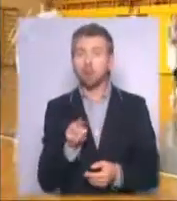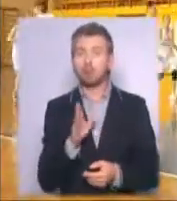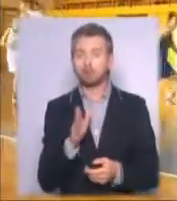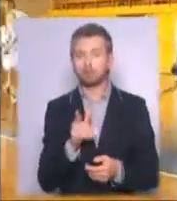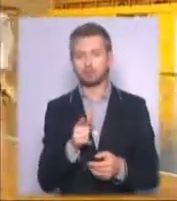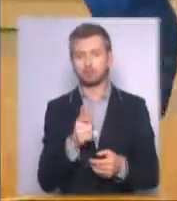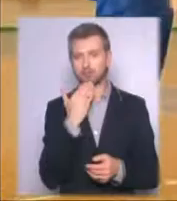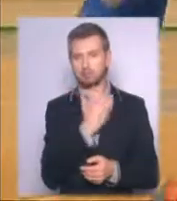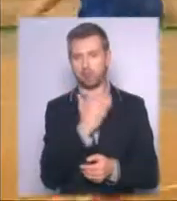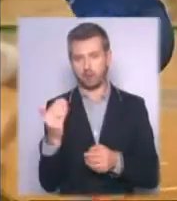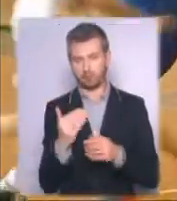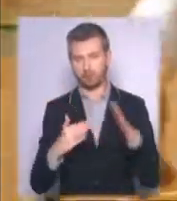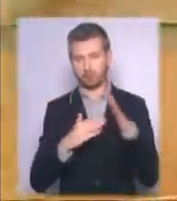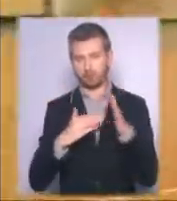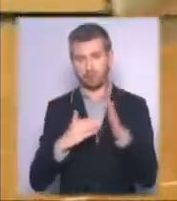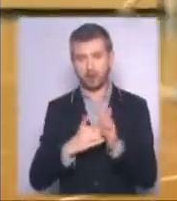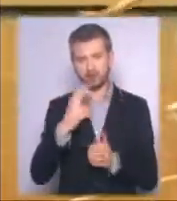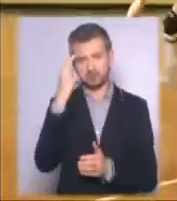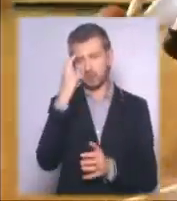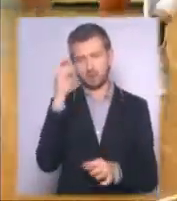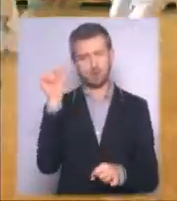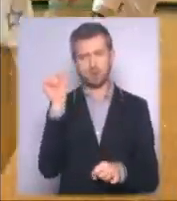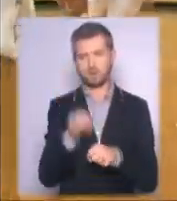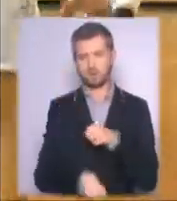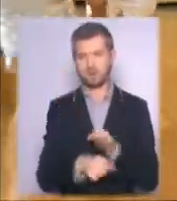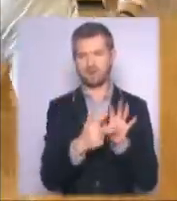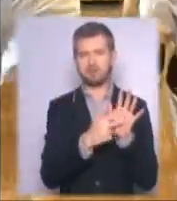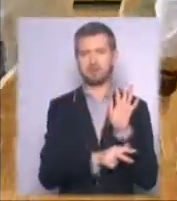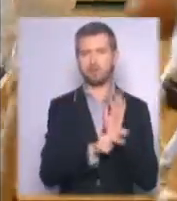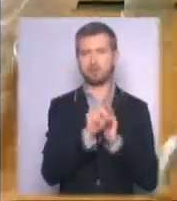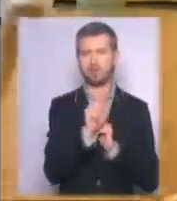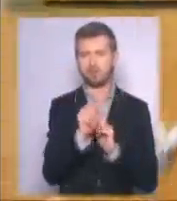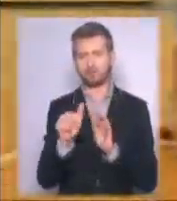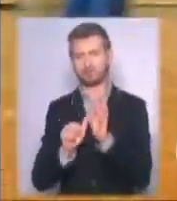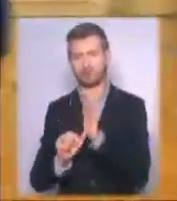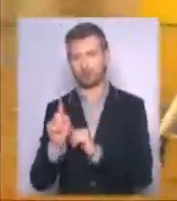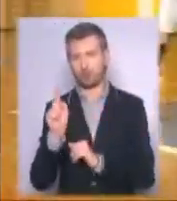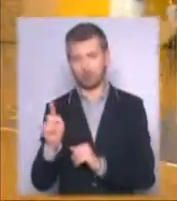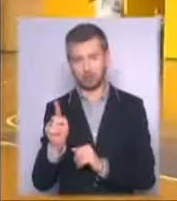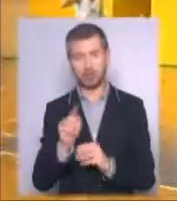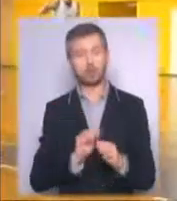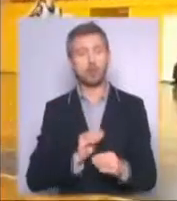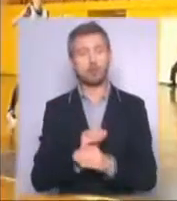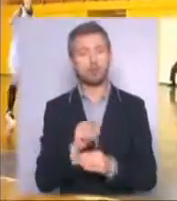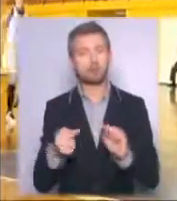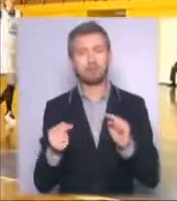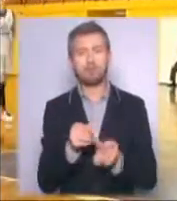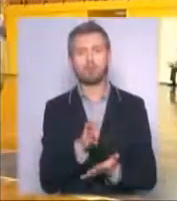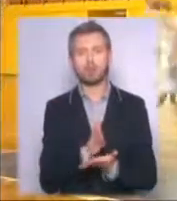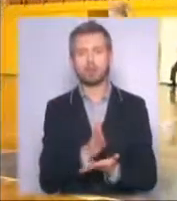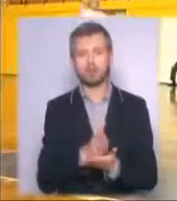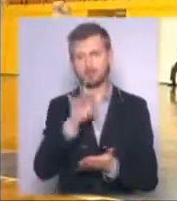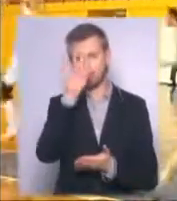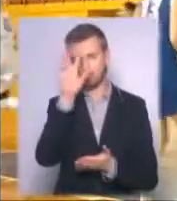завершальній чверті киянки розставили усі крапки над «і» – 81 на 61. Додамо, що попри наявність чемпіона